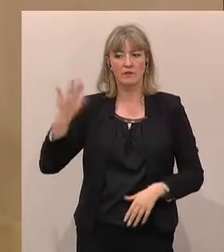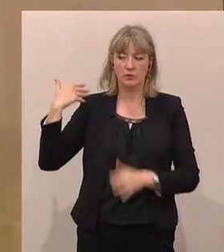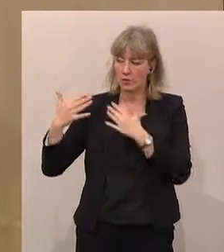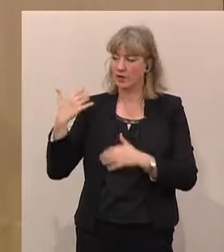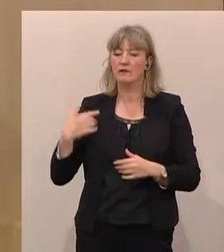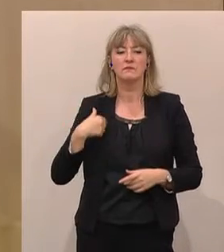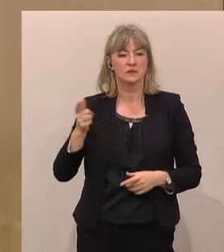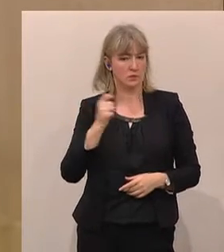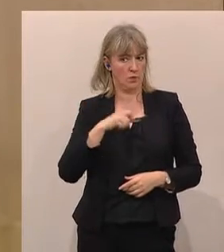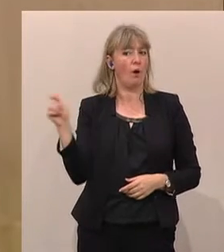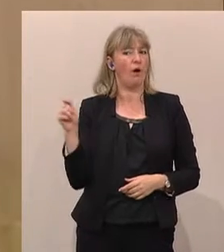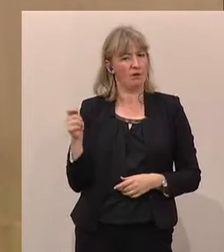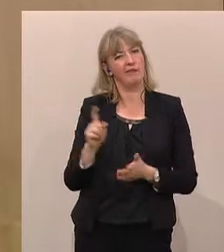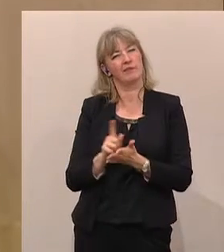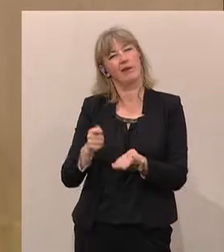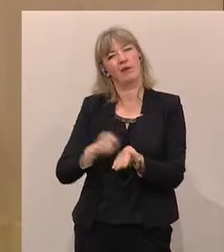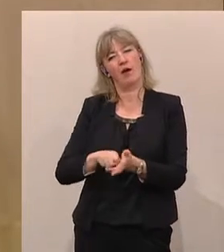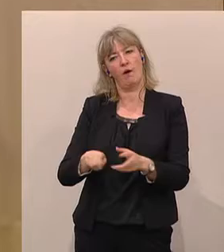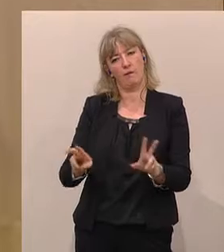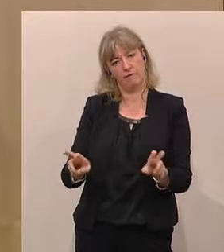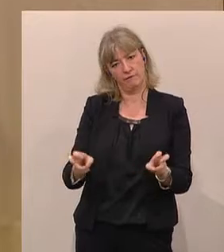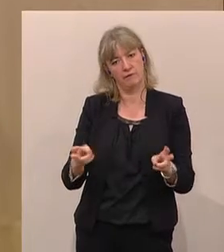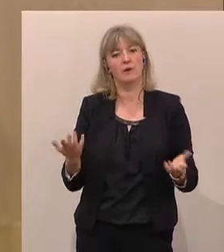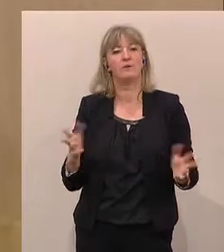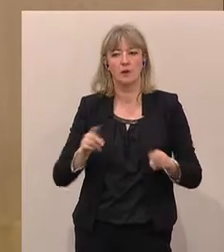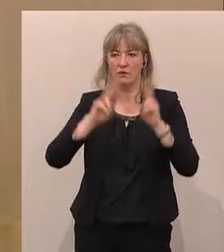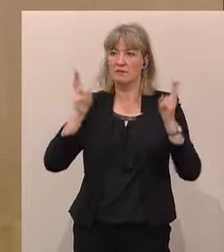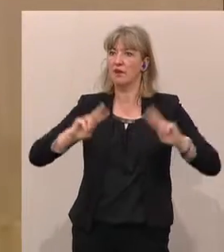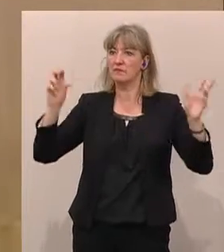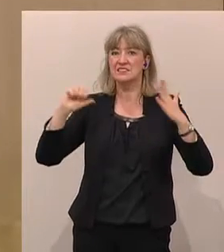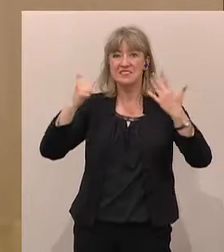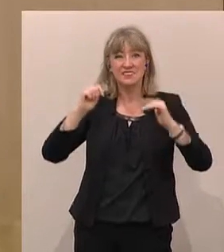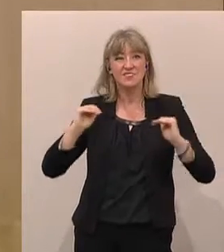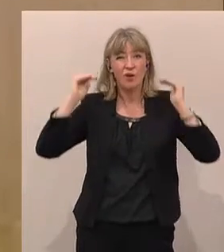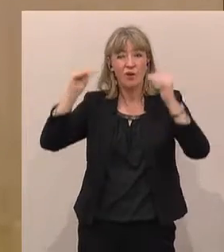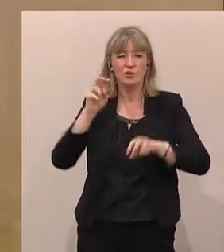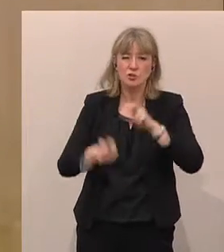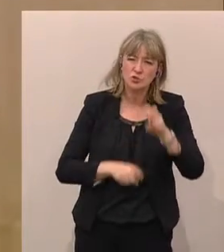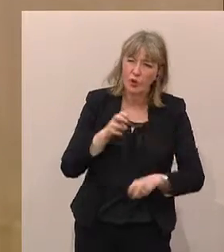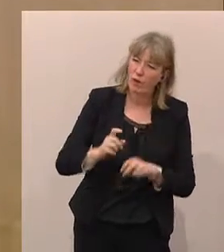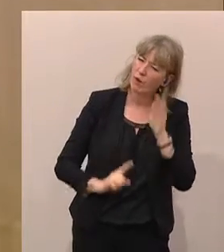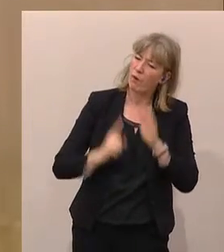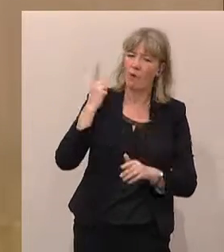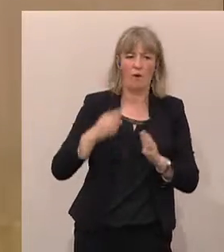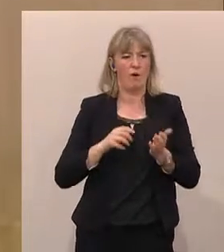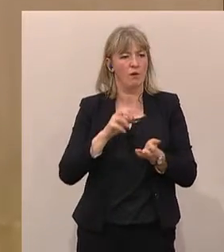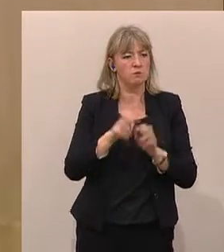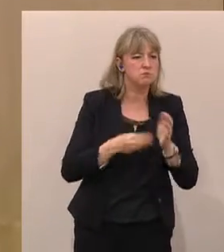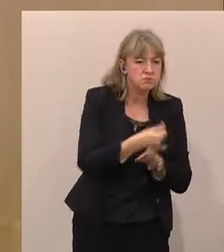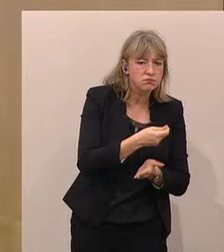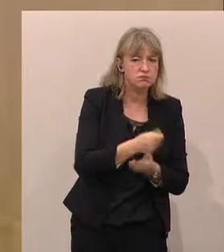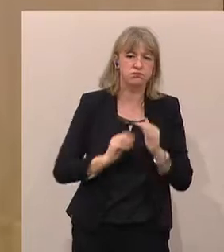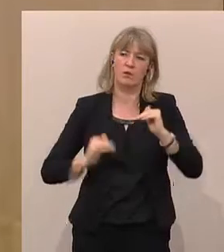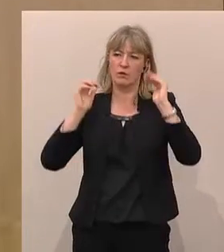auch sehr teuer erkauft, nämlich mit der weltweit sechsthöchsten Steuer- und Abgabenquote, mit der